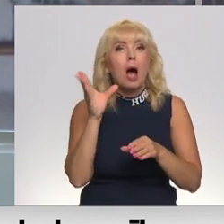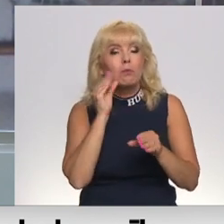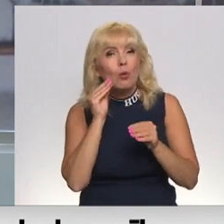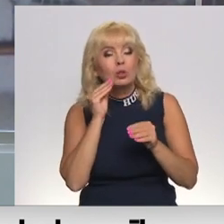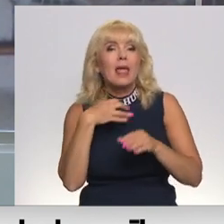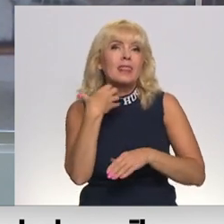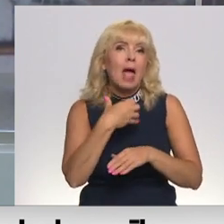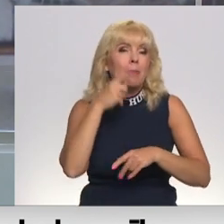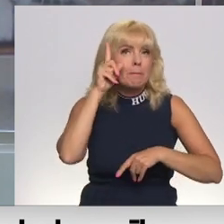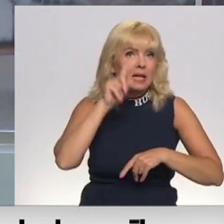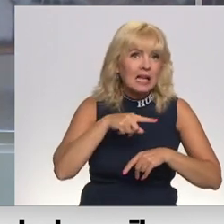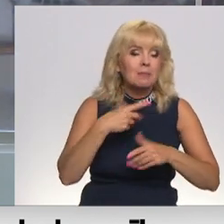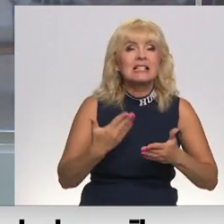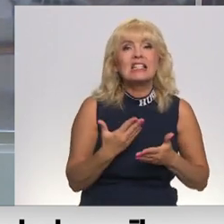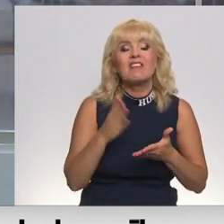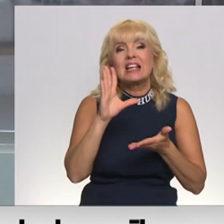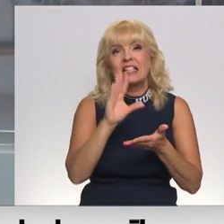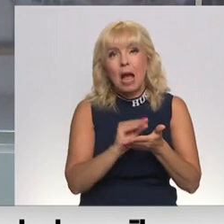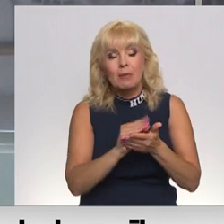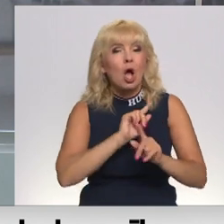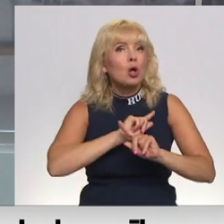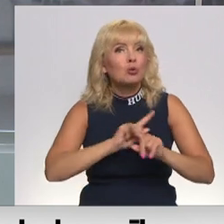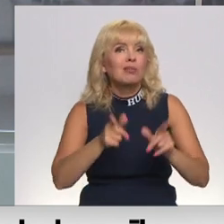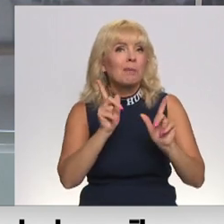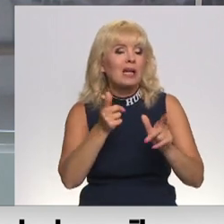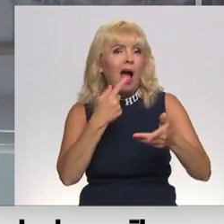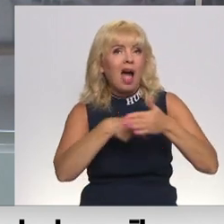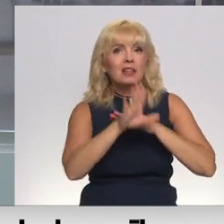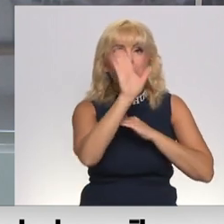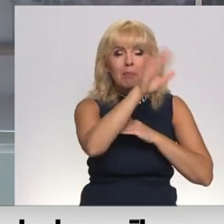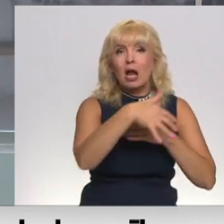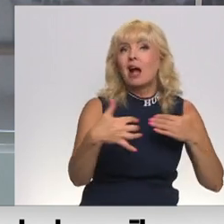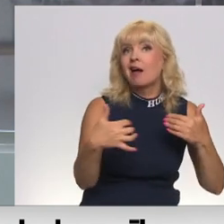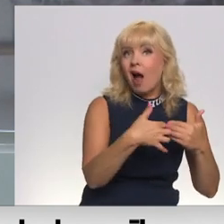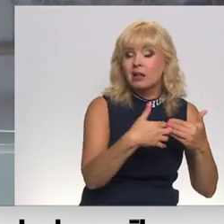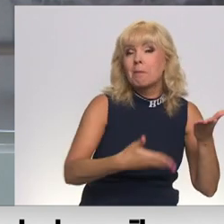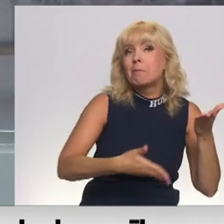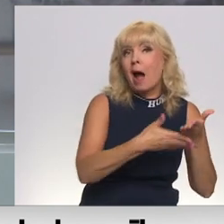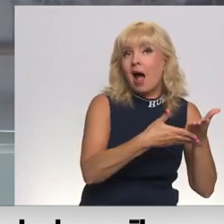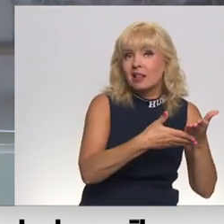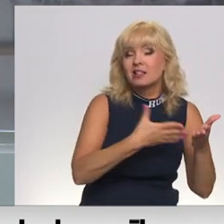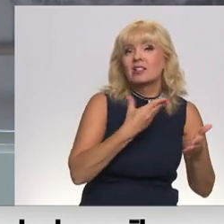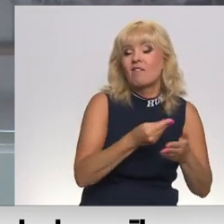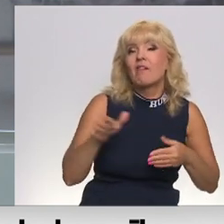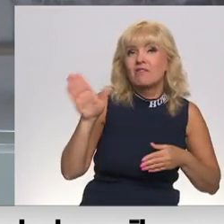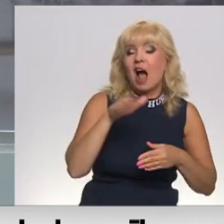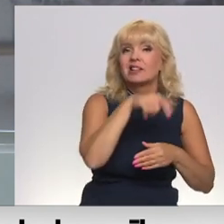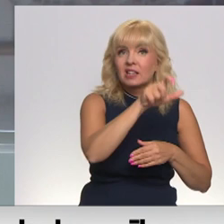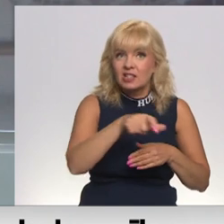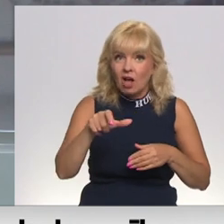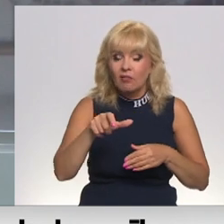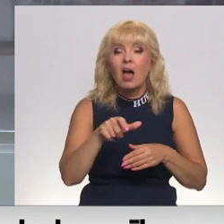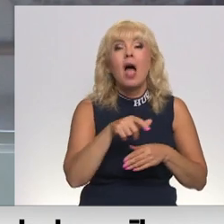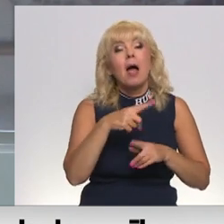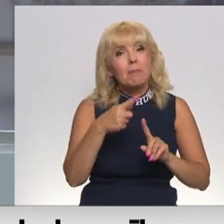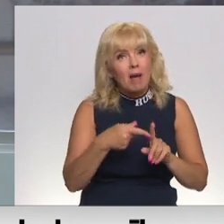prieku. Viņi paši atzīst, ka vislabprātāk jau tūdaļ dotos atpakaļ uz fronti un palīdzētu savai zemei un cilvēkiem. Tomēr līdz tam vēl kāds